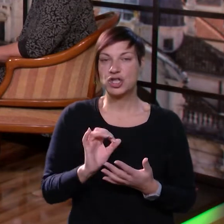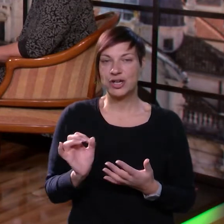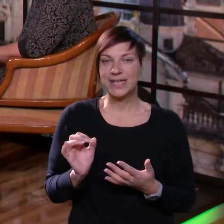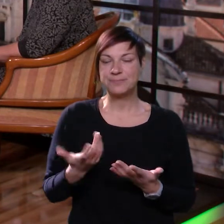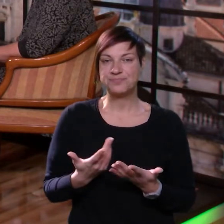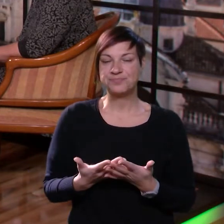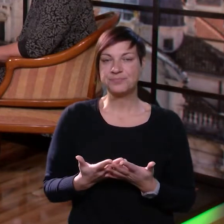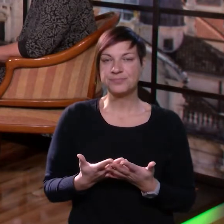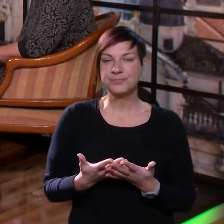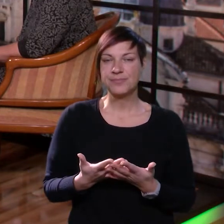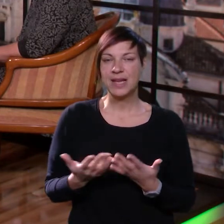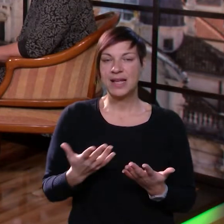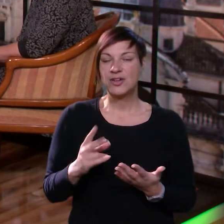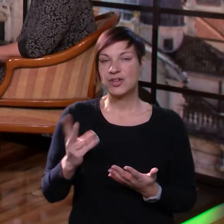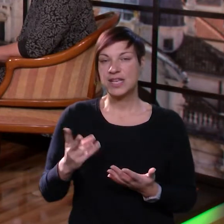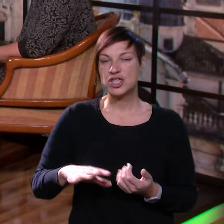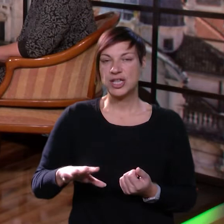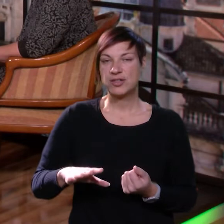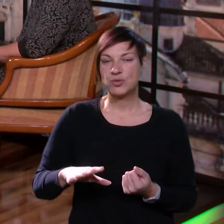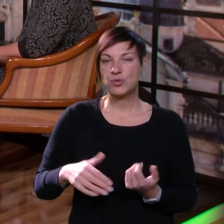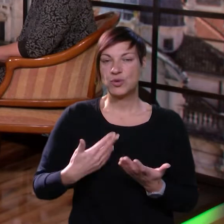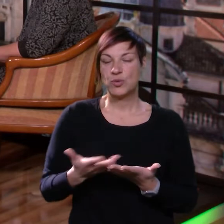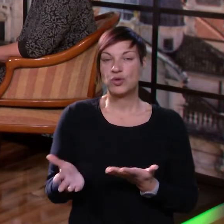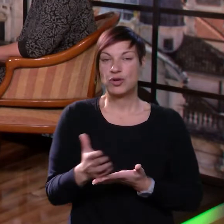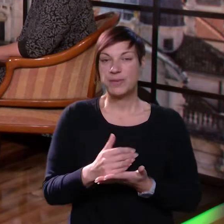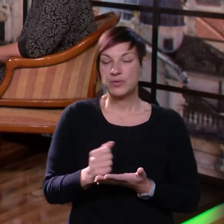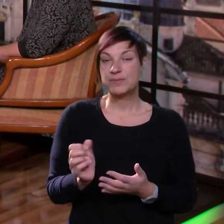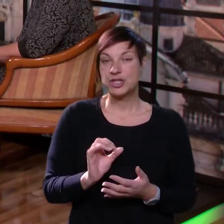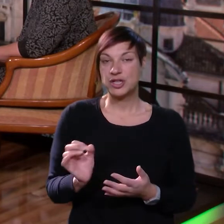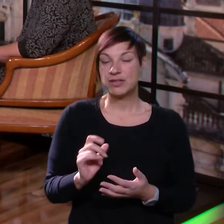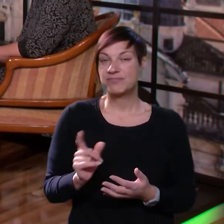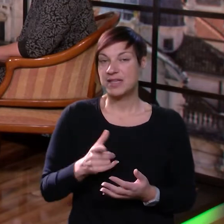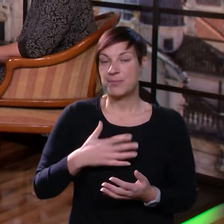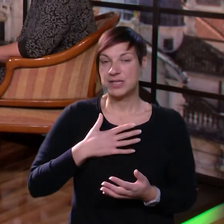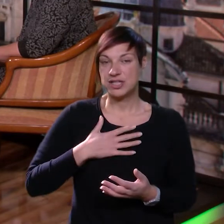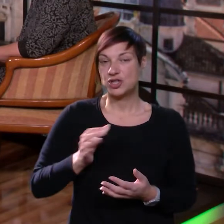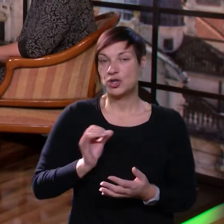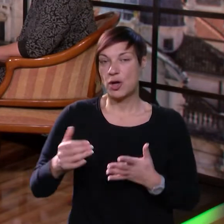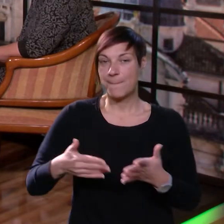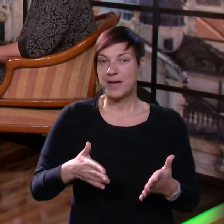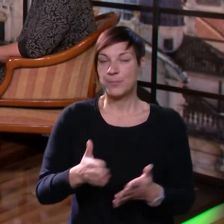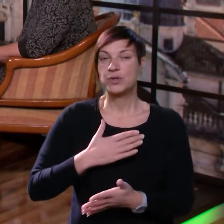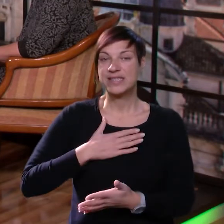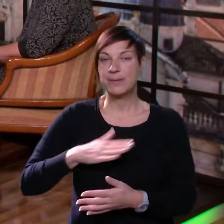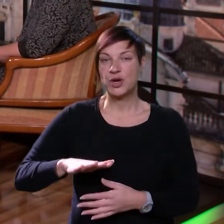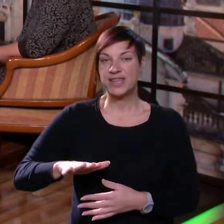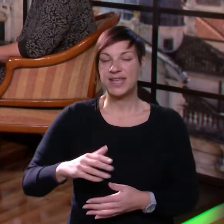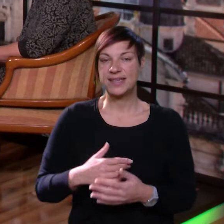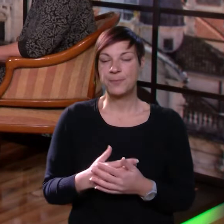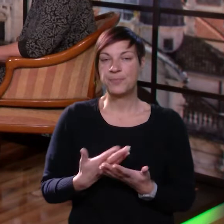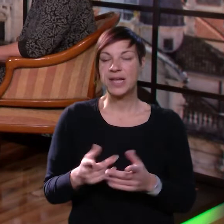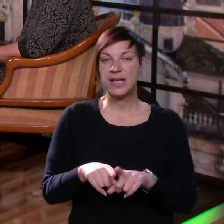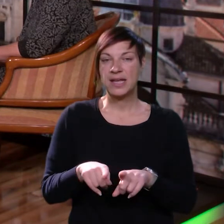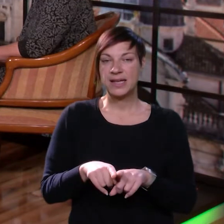ok, ako je nečije drugo dijete u tome uspješno ili dobro, ne mora znači da je to dobar put i za moje